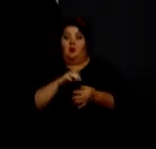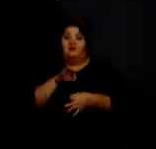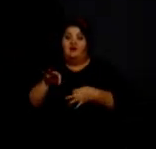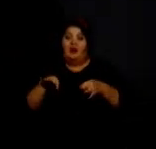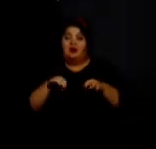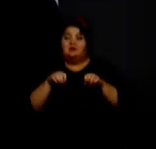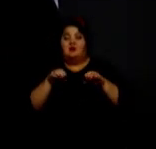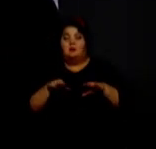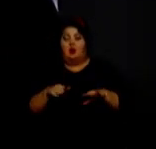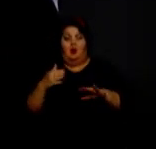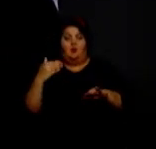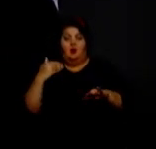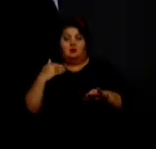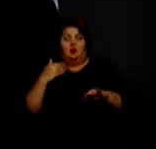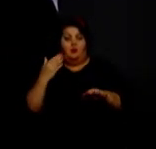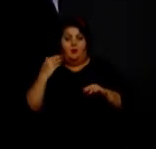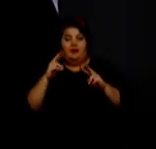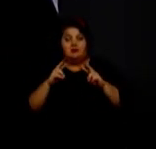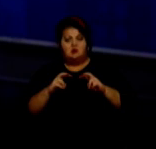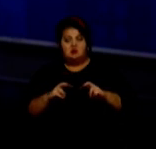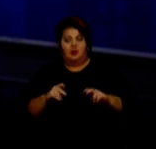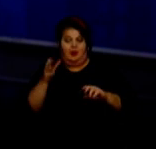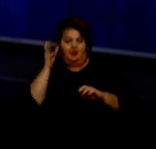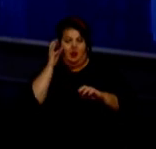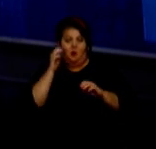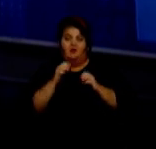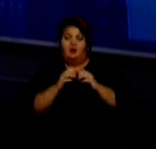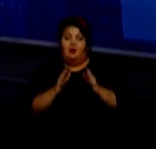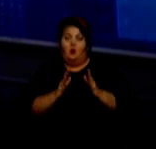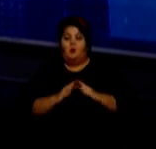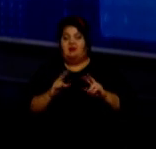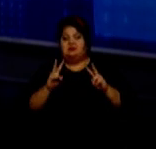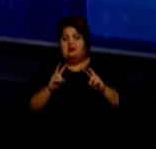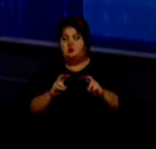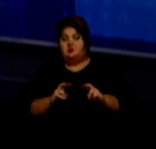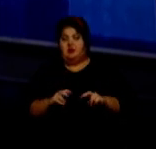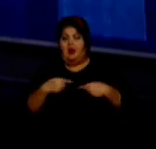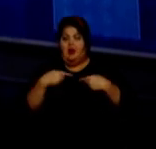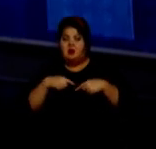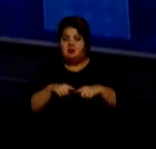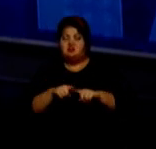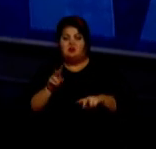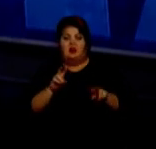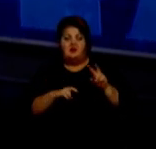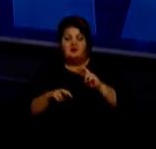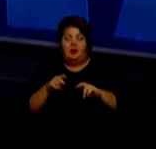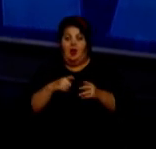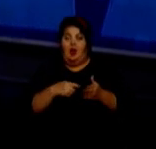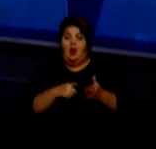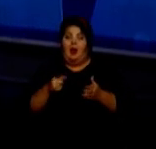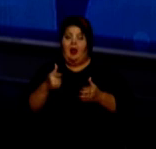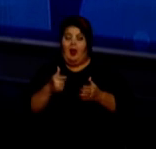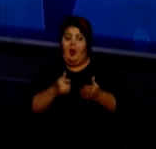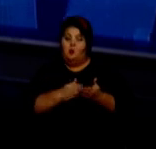рішень, передували і попередні дослідження, і наукові комплексні дослідження, інженерні вишукування, геологічні